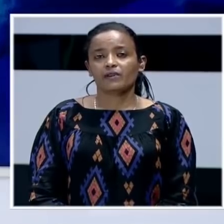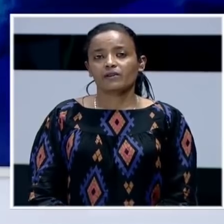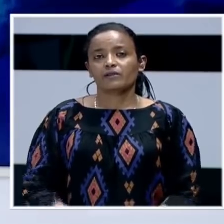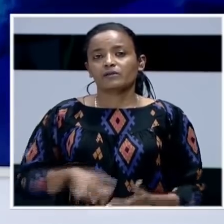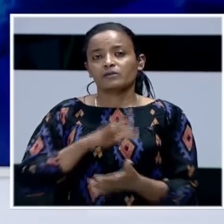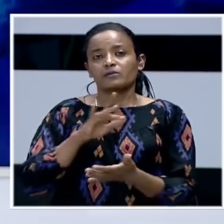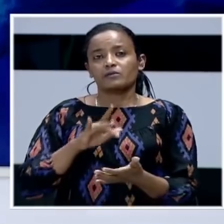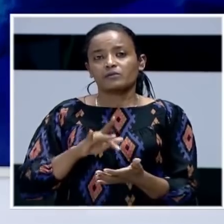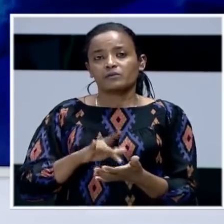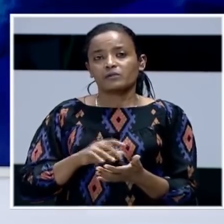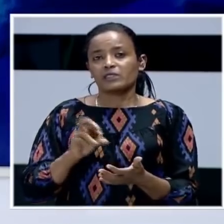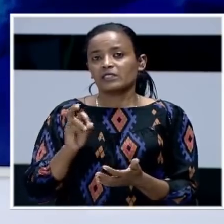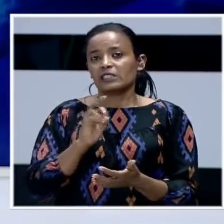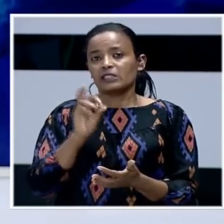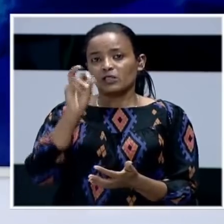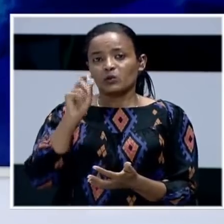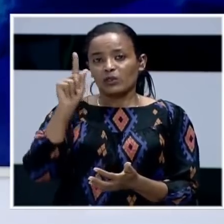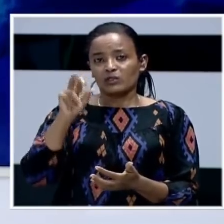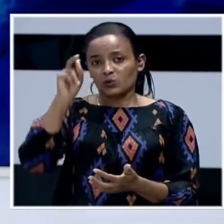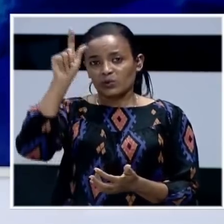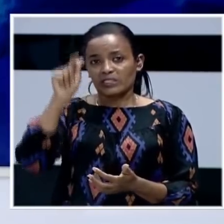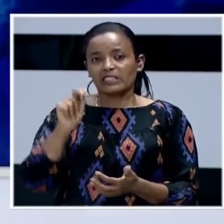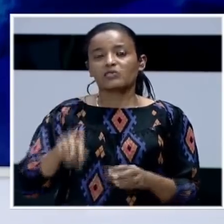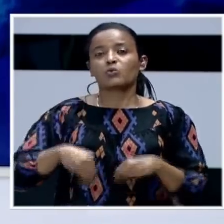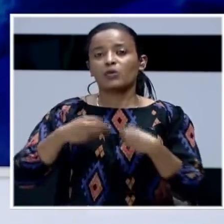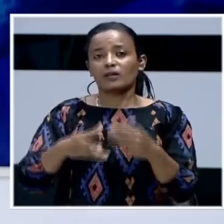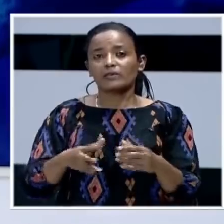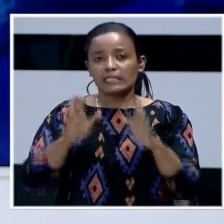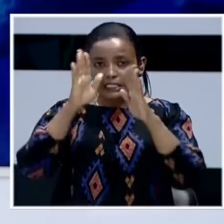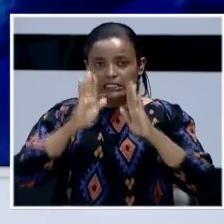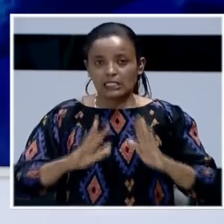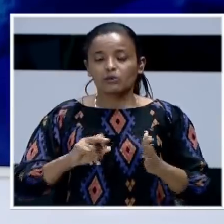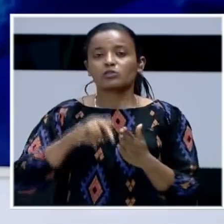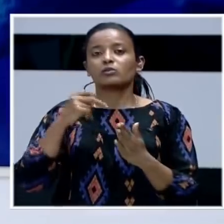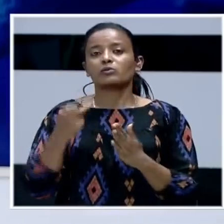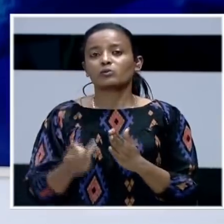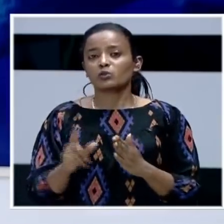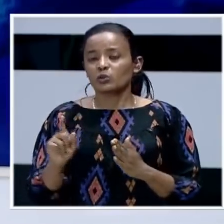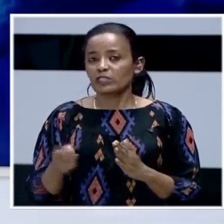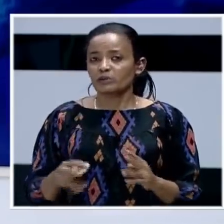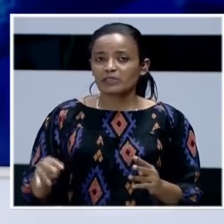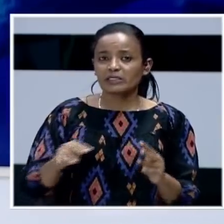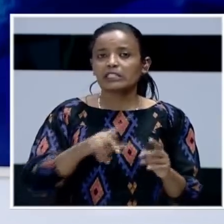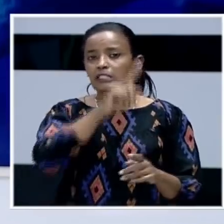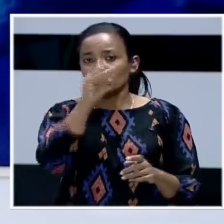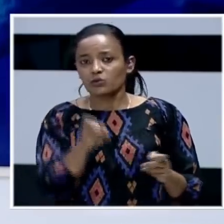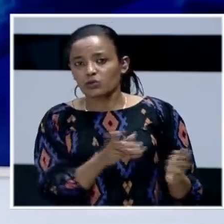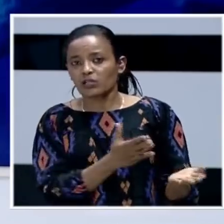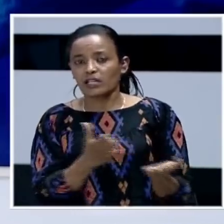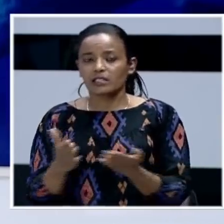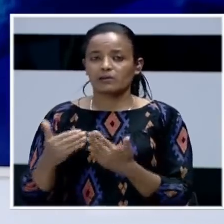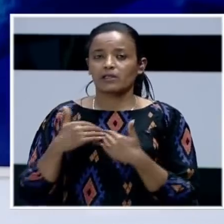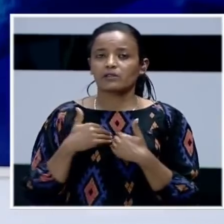ما خلا کتما حیوان زیگبرت واردات و ها به نایل ناسل ماون دموکراسیون بزخوان منگردی حتی ناقرب